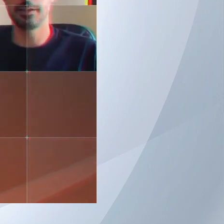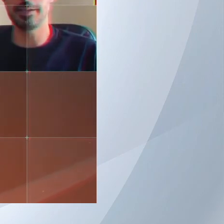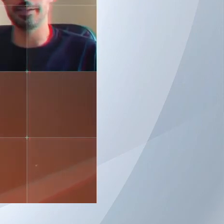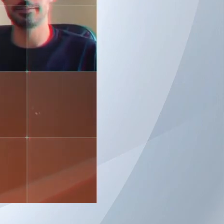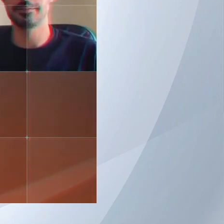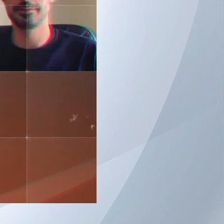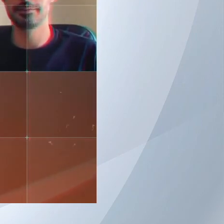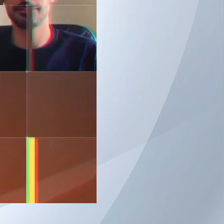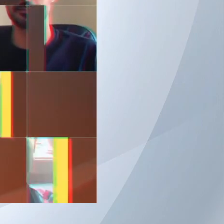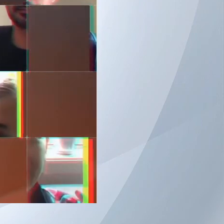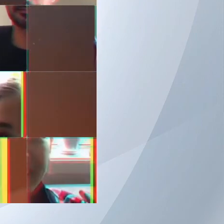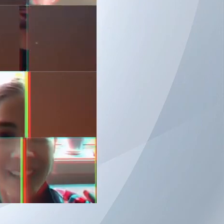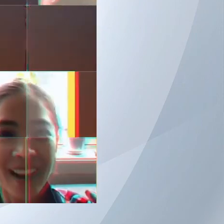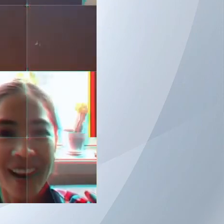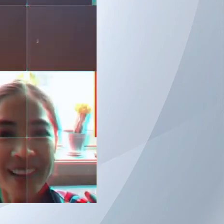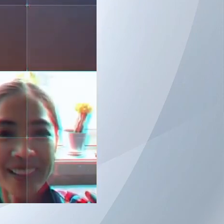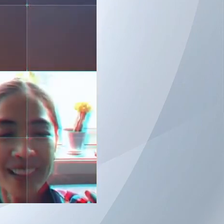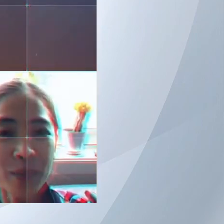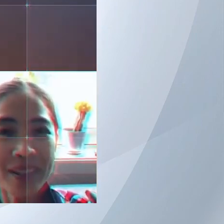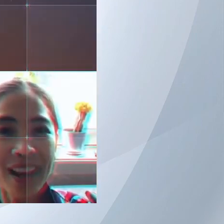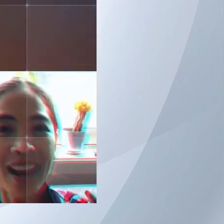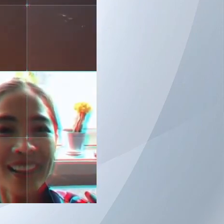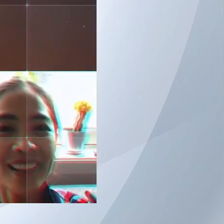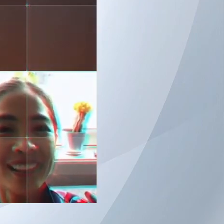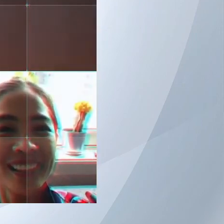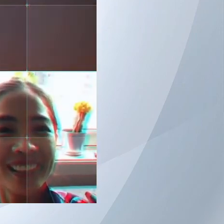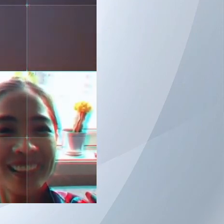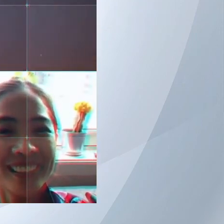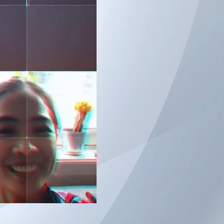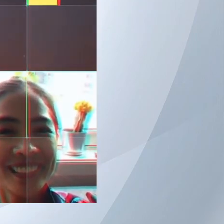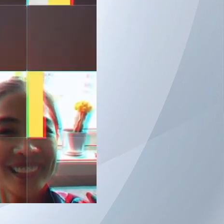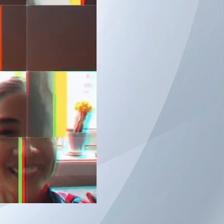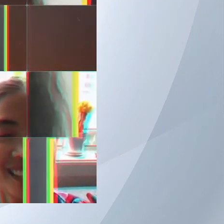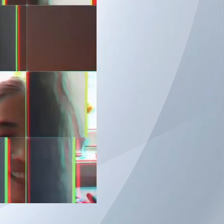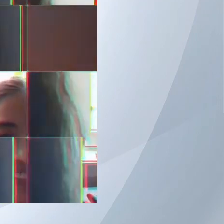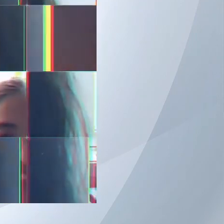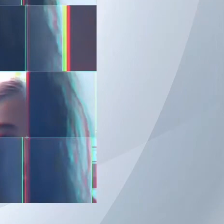大家好 Servus. Hi. Hi. Bonjour.